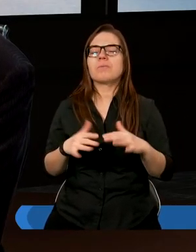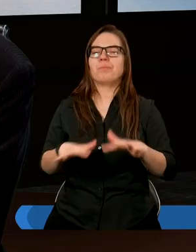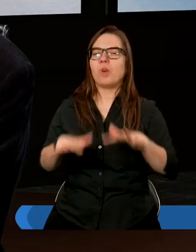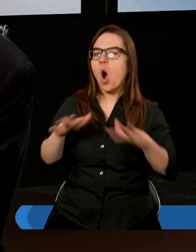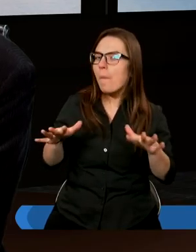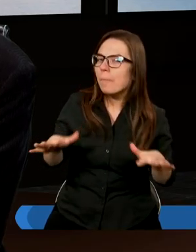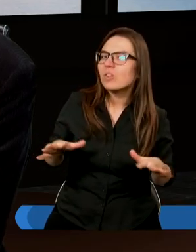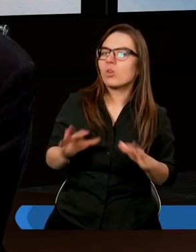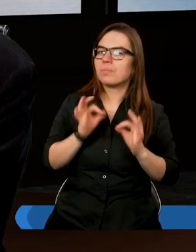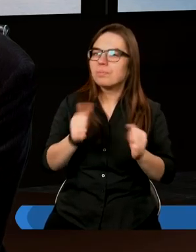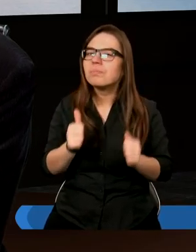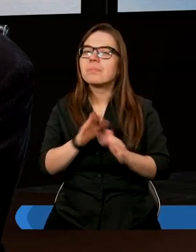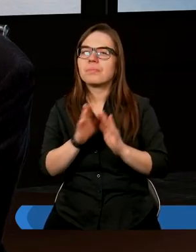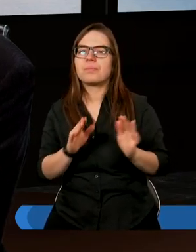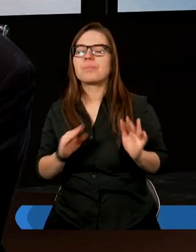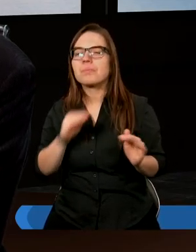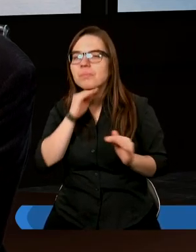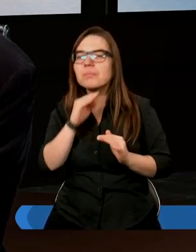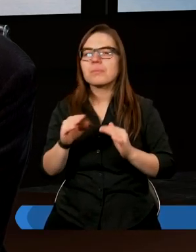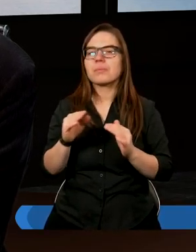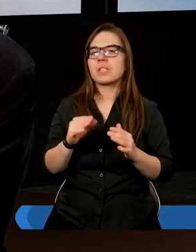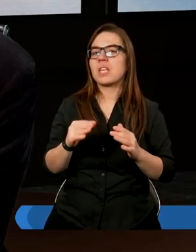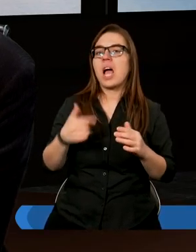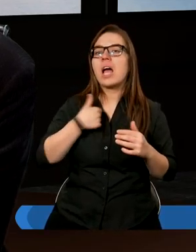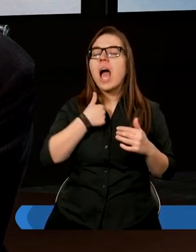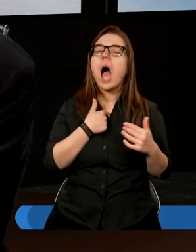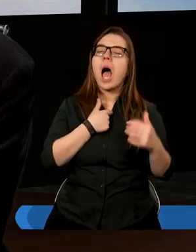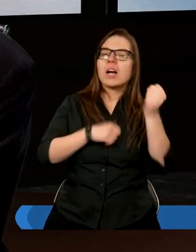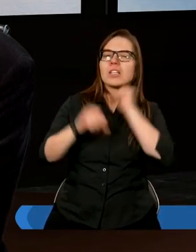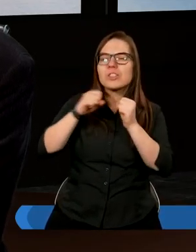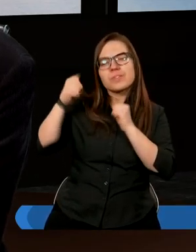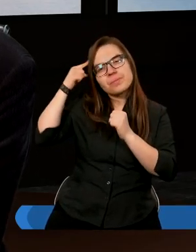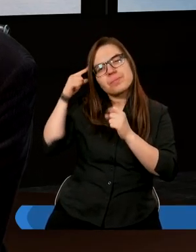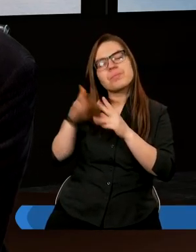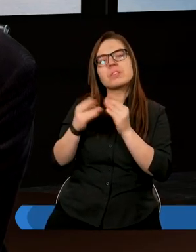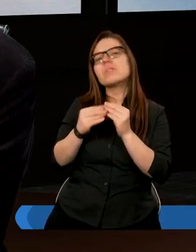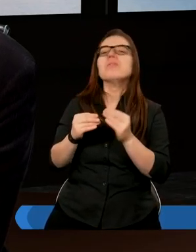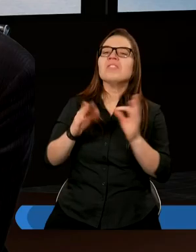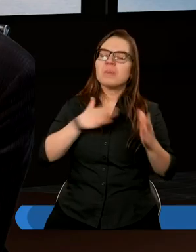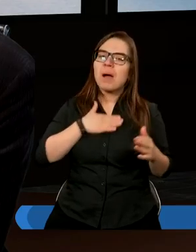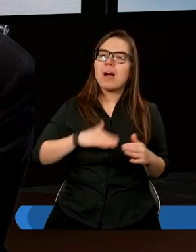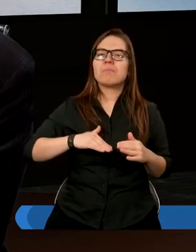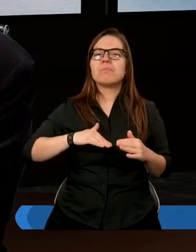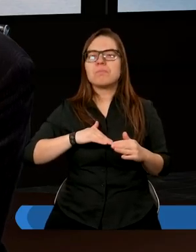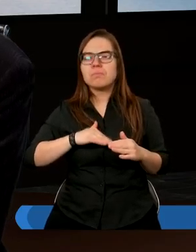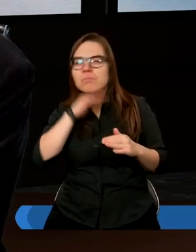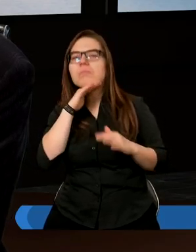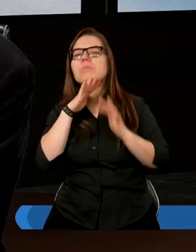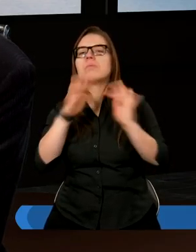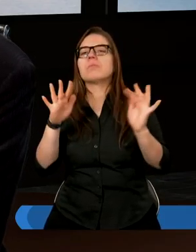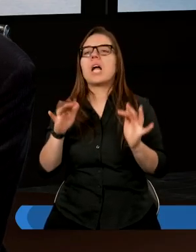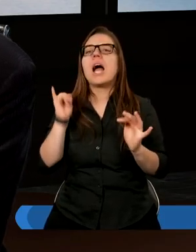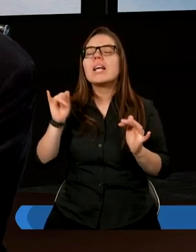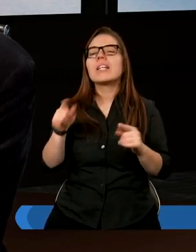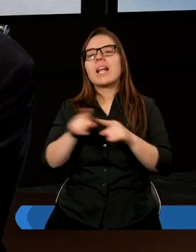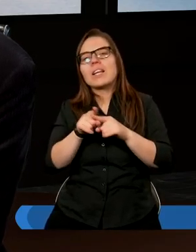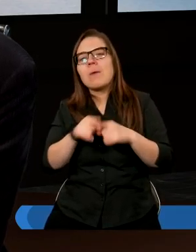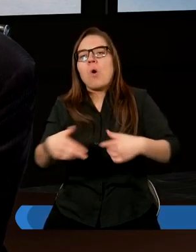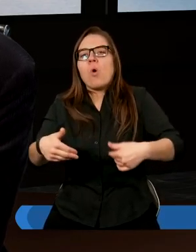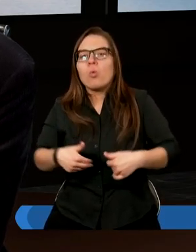obfitości. Wszędzie, we wszystkim jestem wyćwiczony. Umiem być nasycony, jak i głód cierpieć,